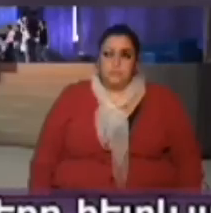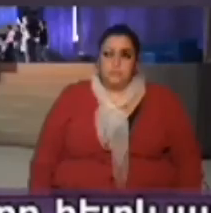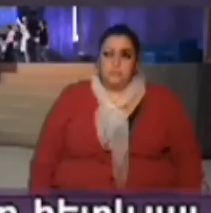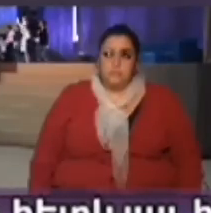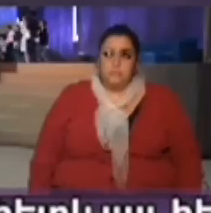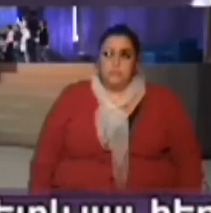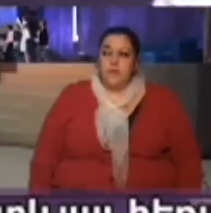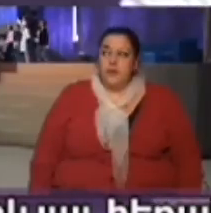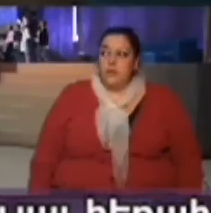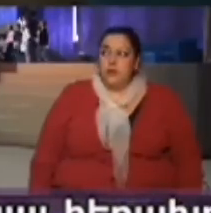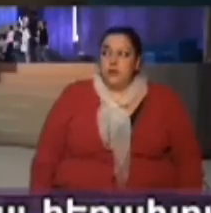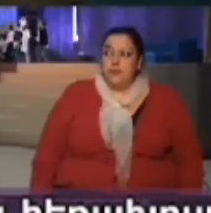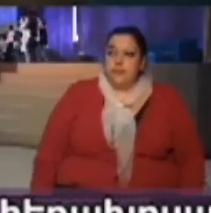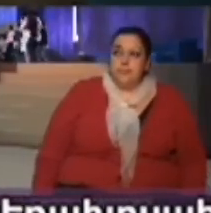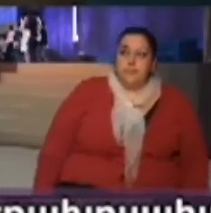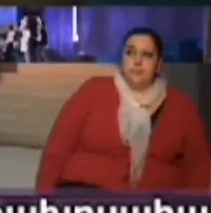Հալելույա,